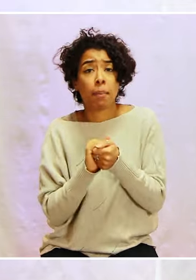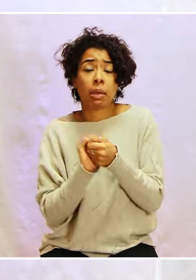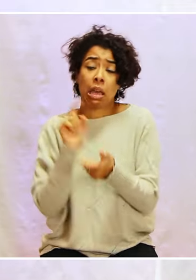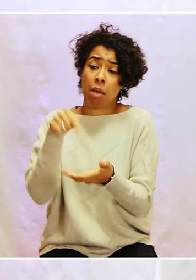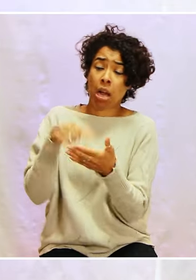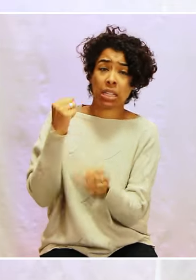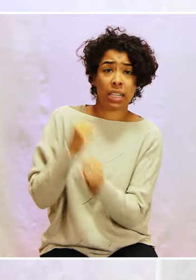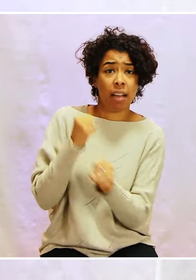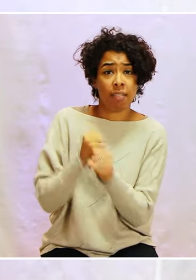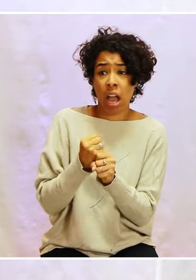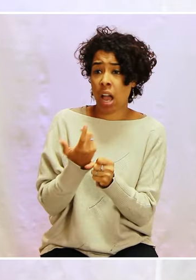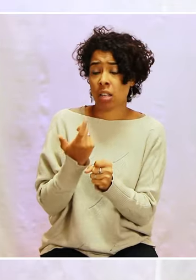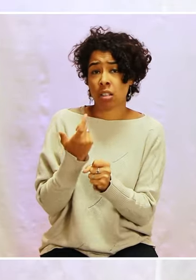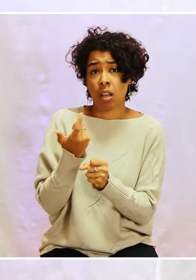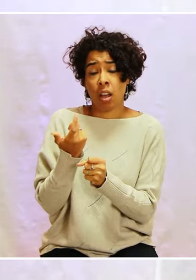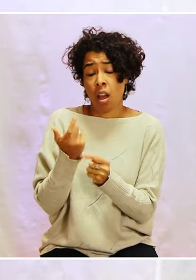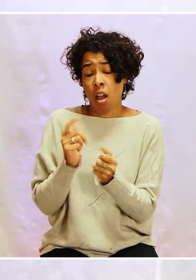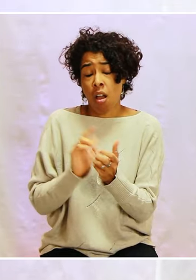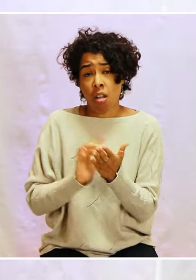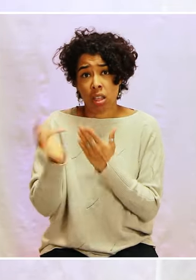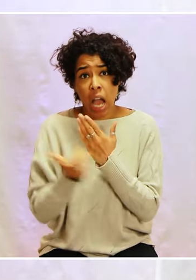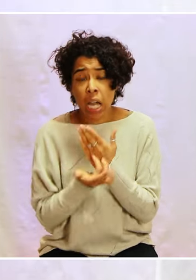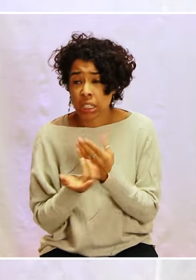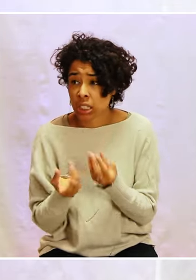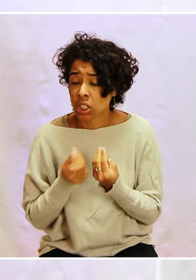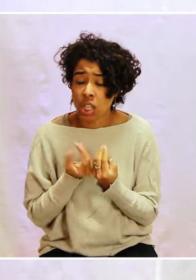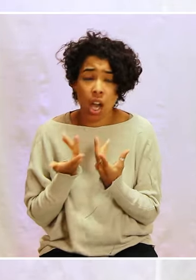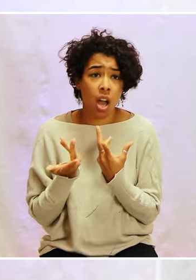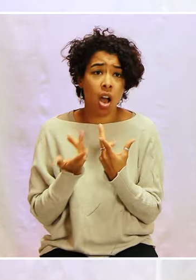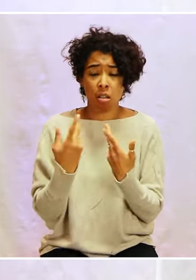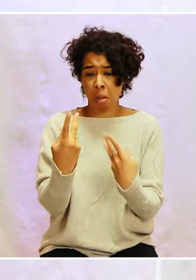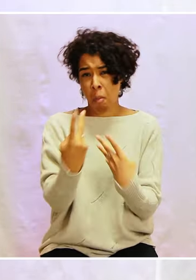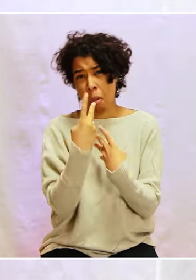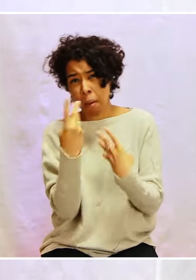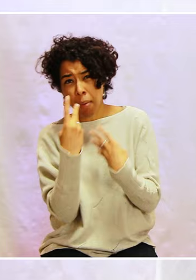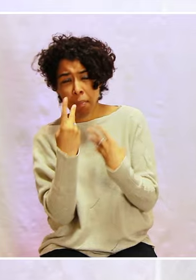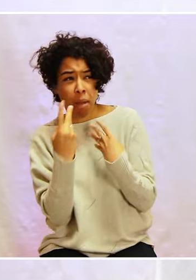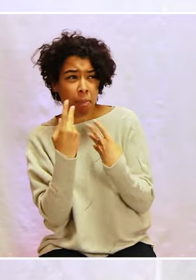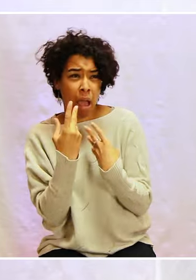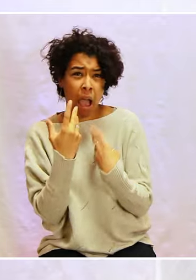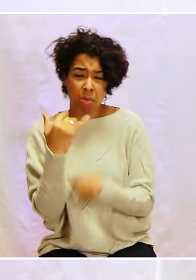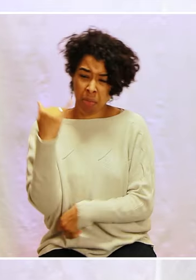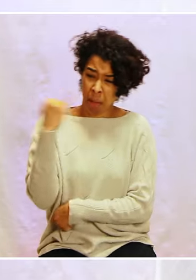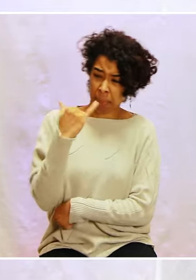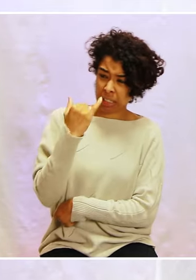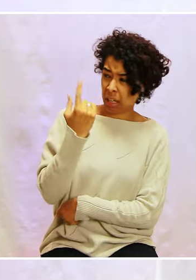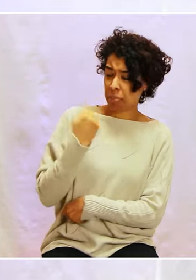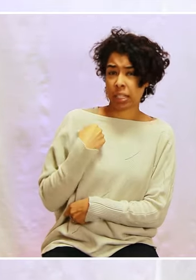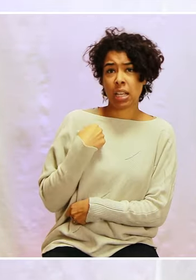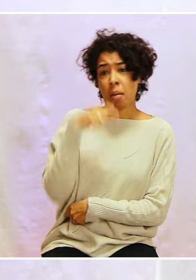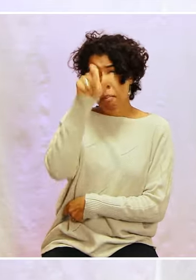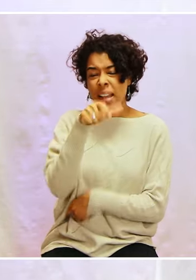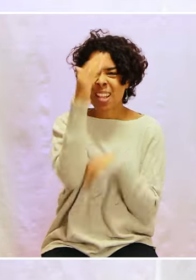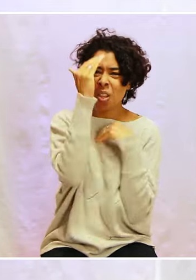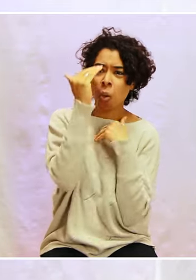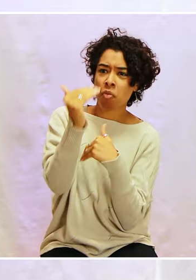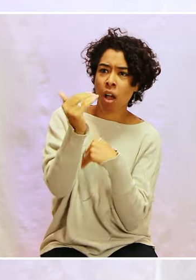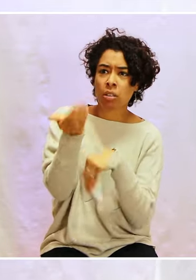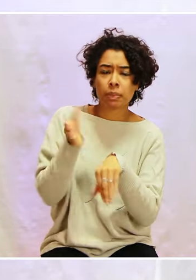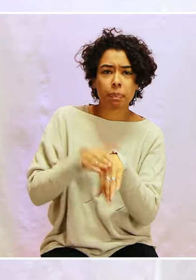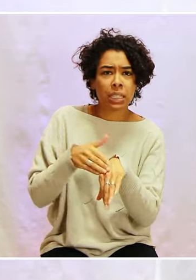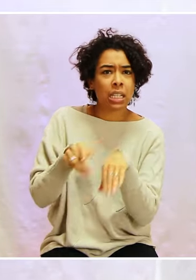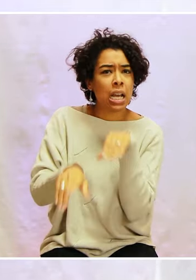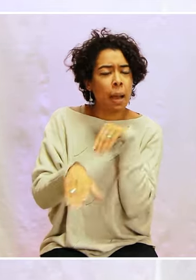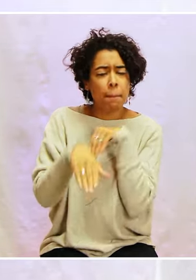travail tu as été trahi tu as été vendu on s'est moqué de toi on t'a méprisé tu avais mis ta confiance en quelqu'un et